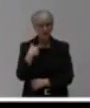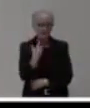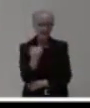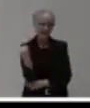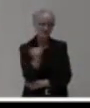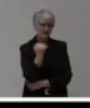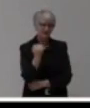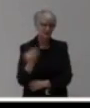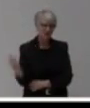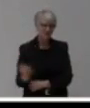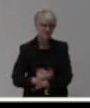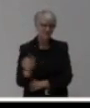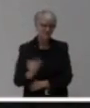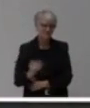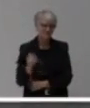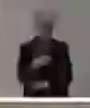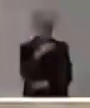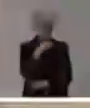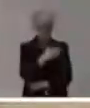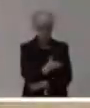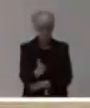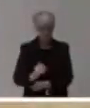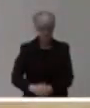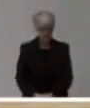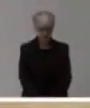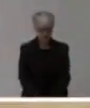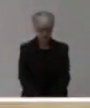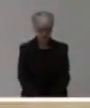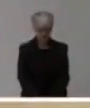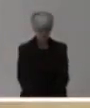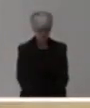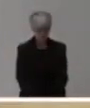ad hoc per loro. Grazie, Grazie. grazie a Fare Famiglia Onlus.